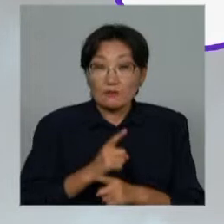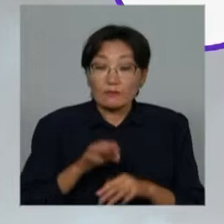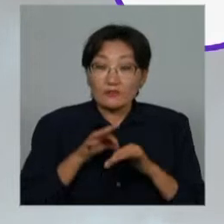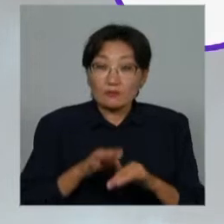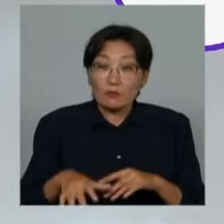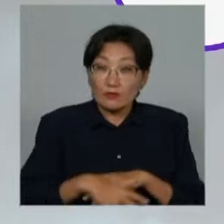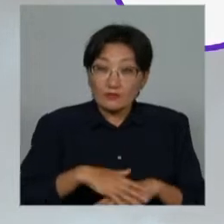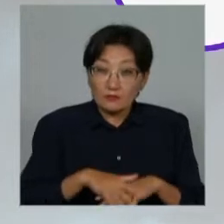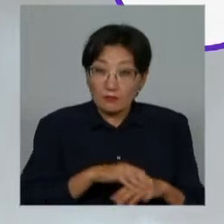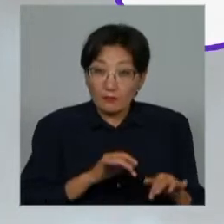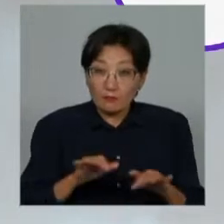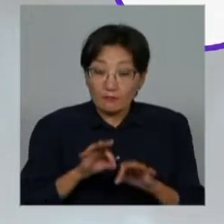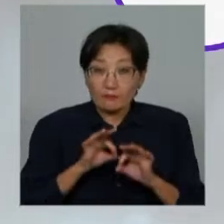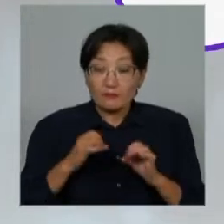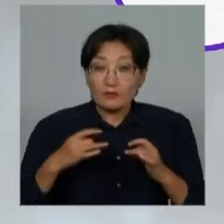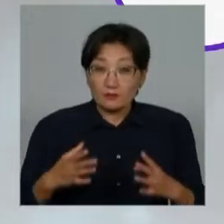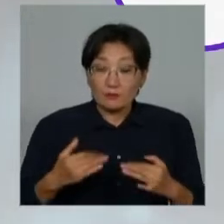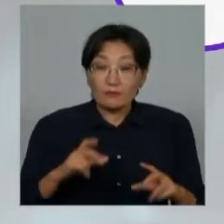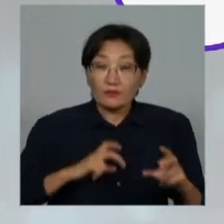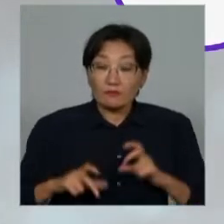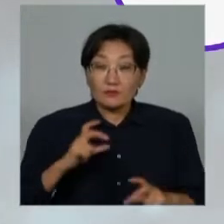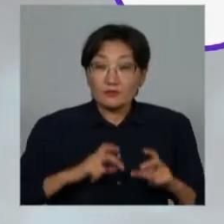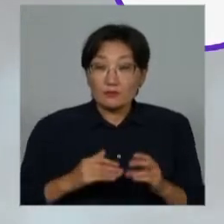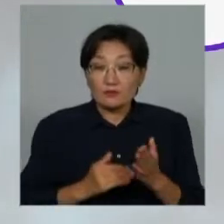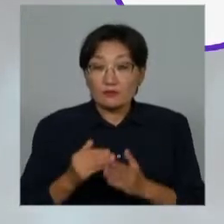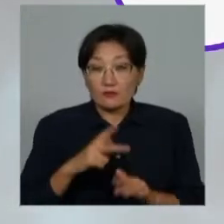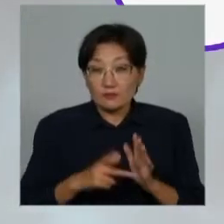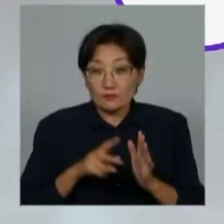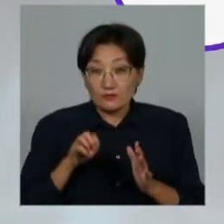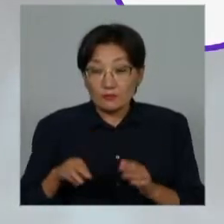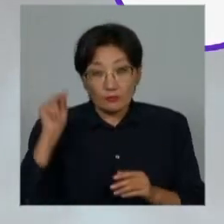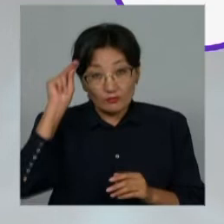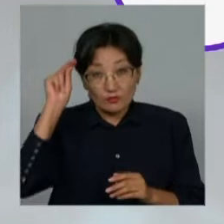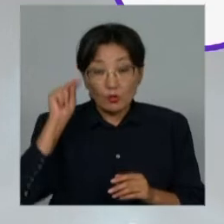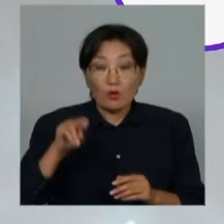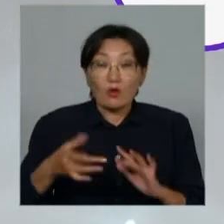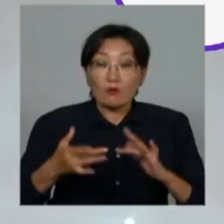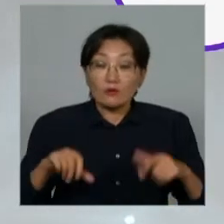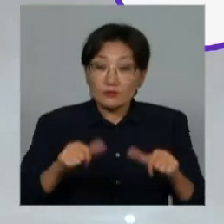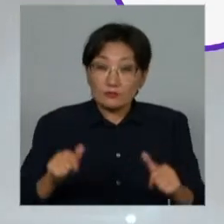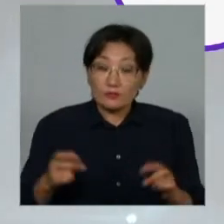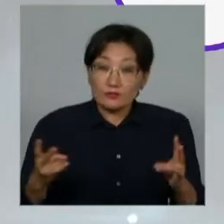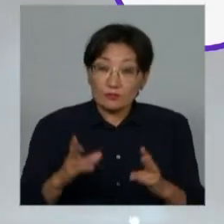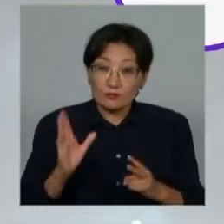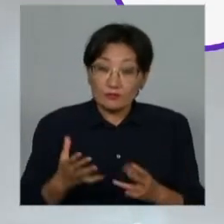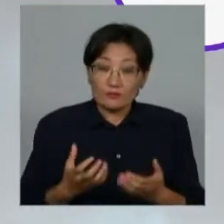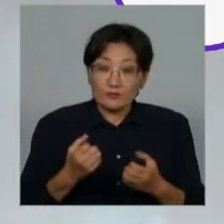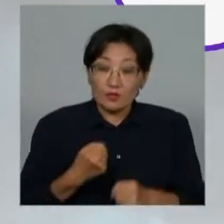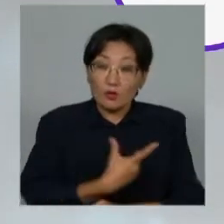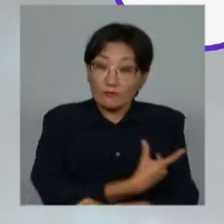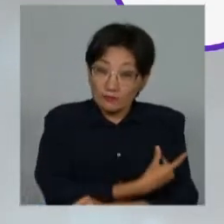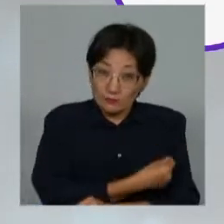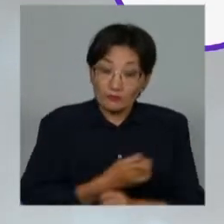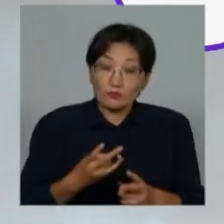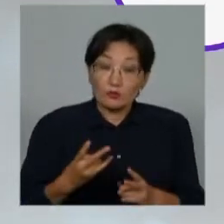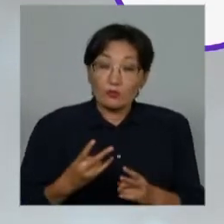проведение массовых мероприятий. А вот студентам вузов старше 18 лет, обучающимся в онлайн-формате, необходимо будет получить антиковидную